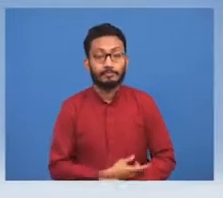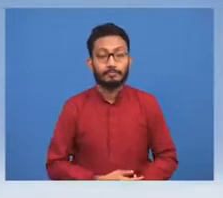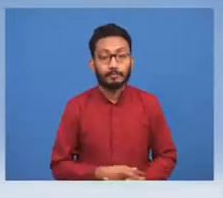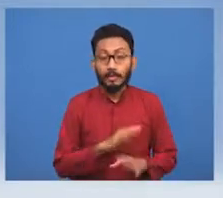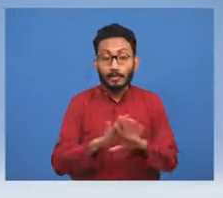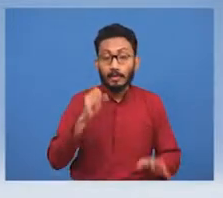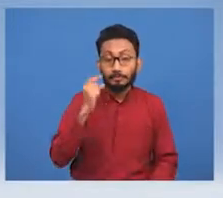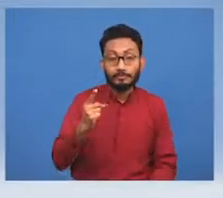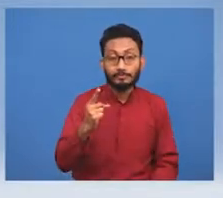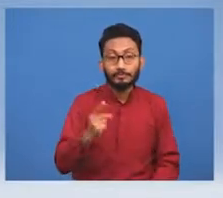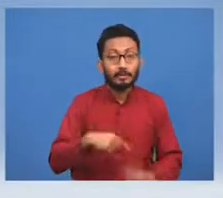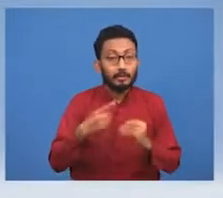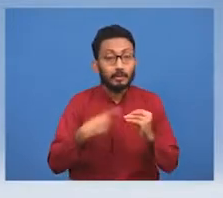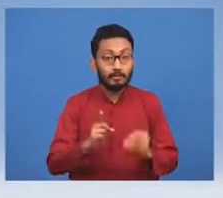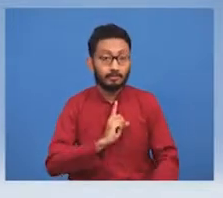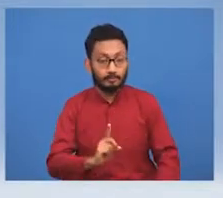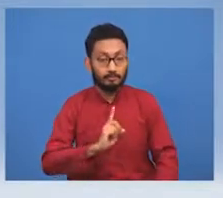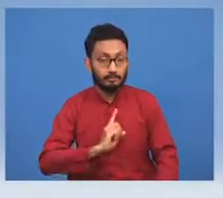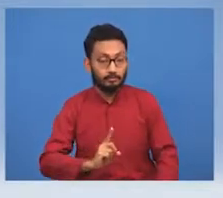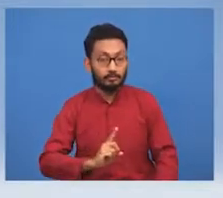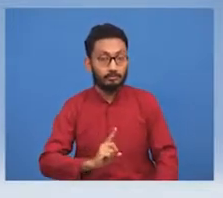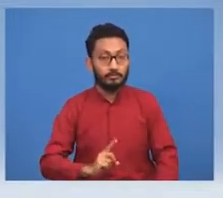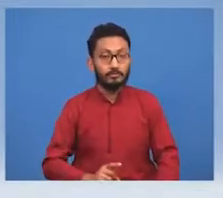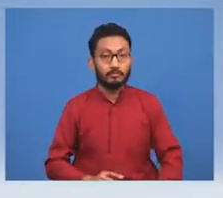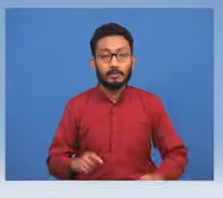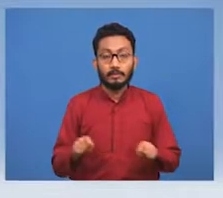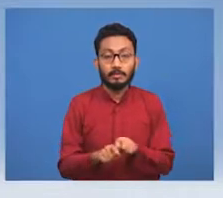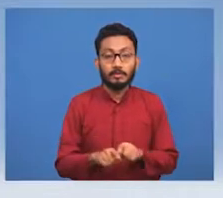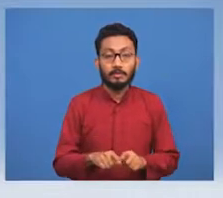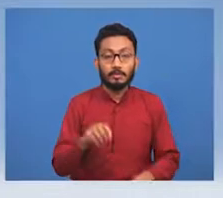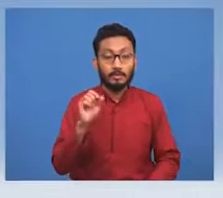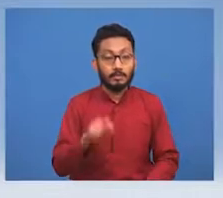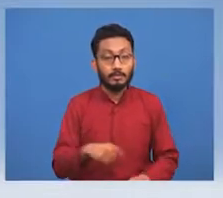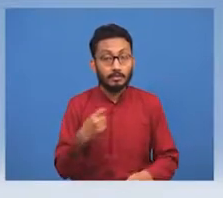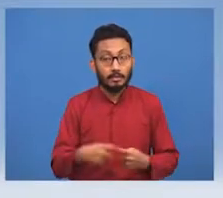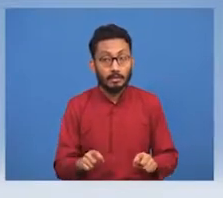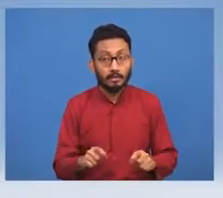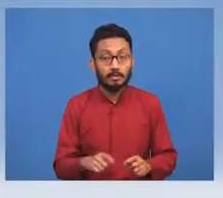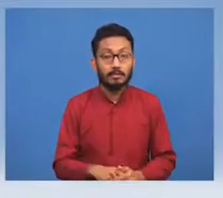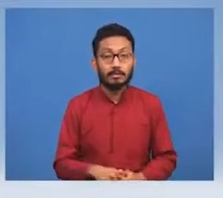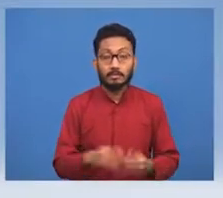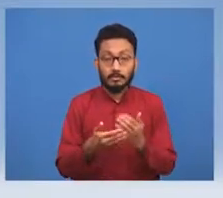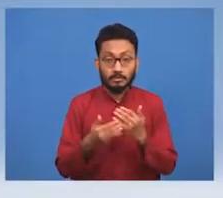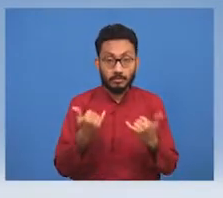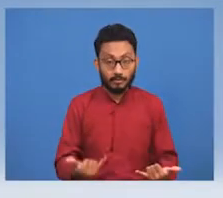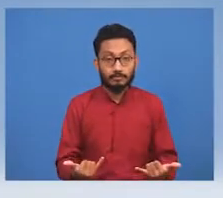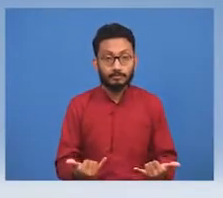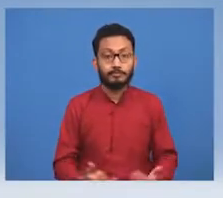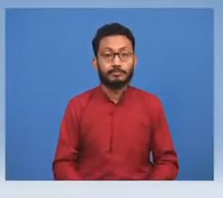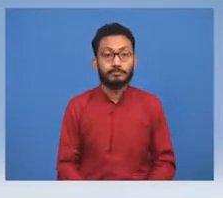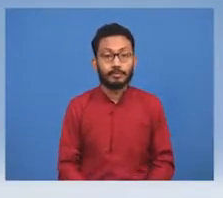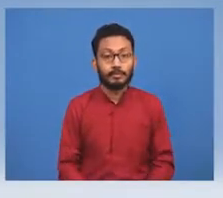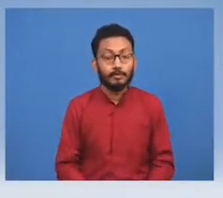dan penghayatan kehidupan Islam itu seperti yang dan yang telah ditunjukkan kini? Fikir